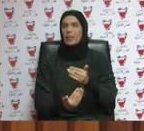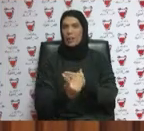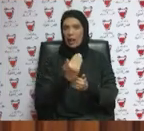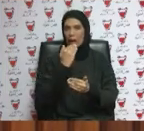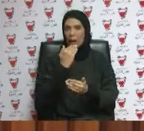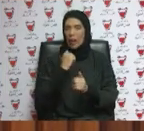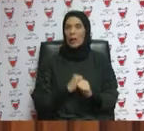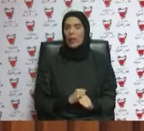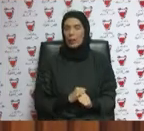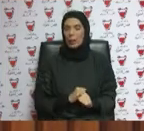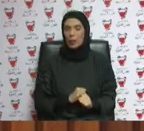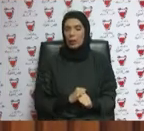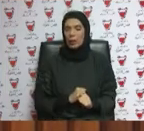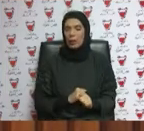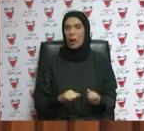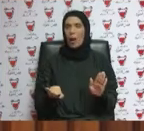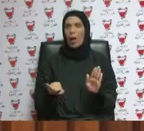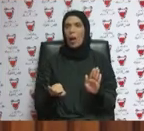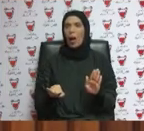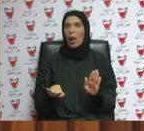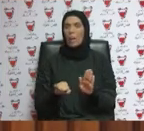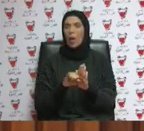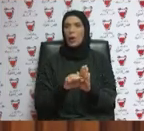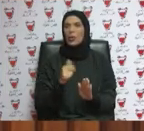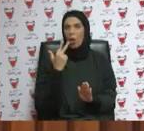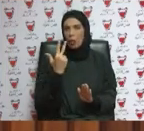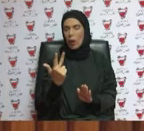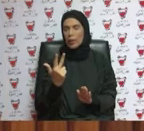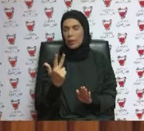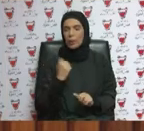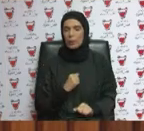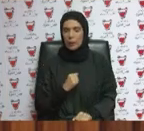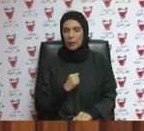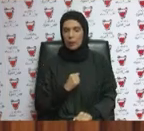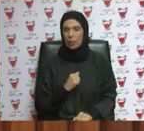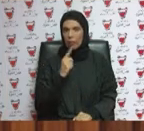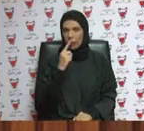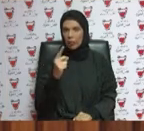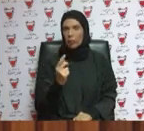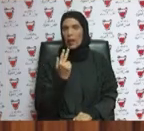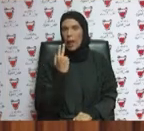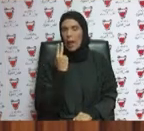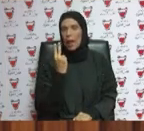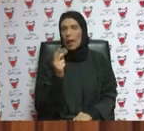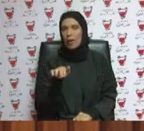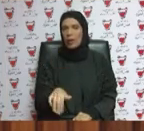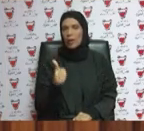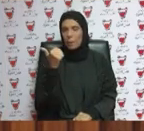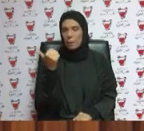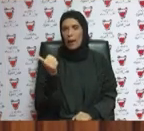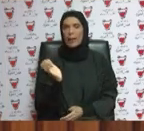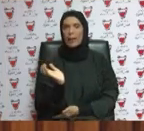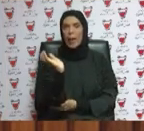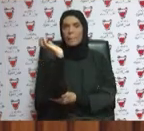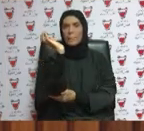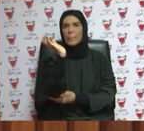من المادة 8 من المرسوم بقانون رقم 78 لسنة 2006 بشأن التأمين ضد